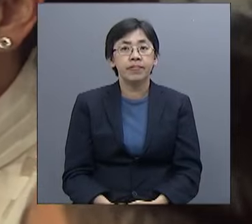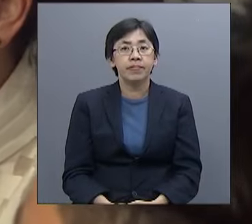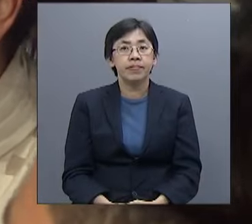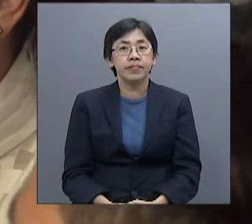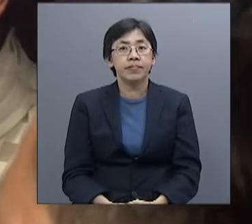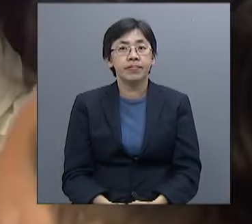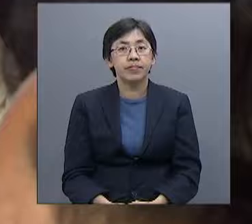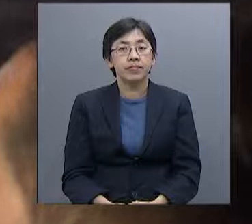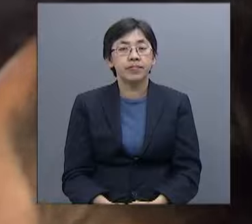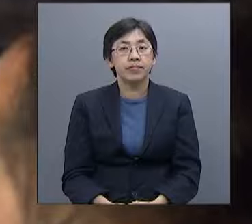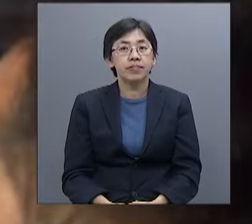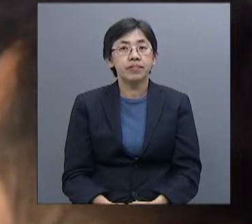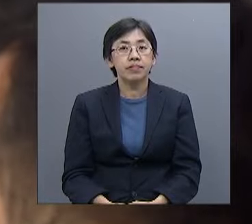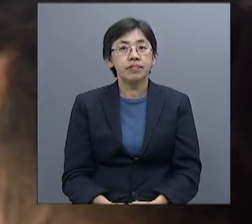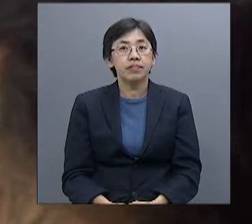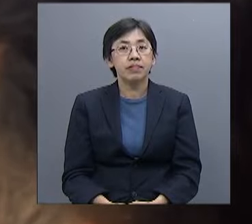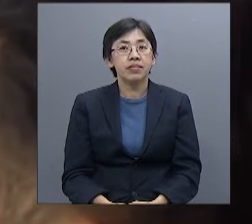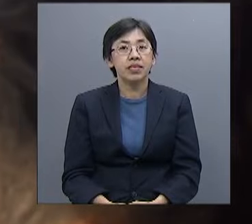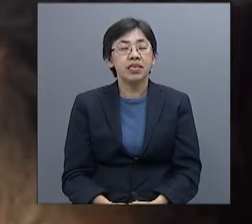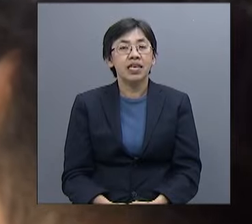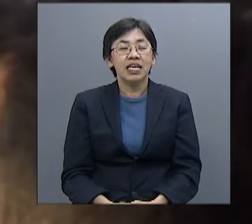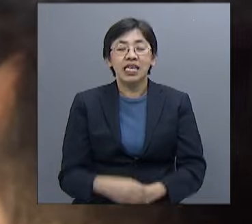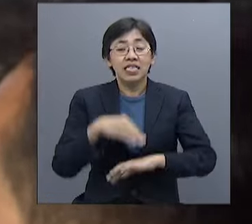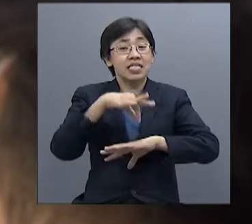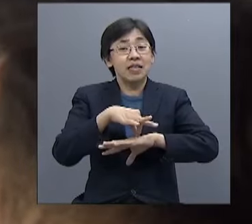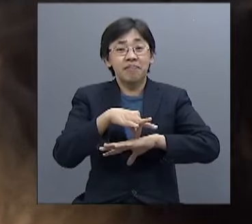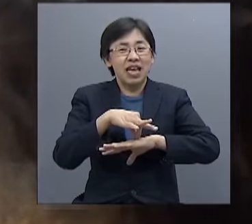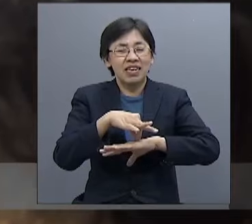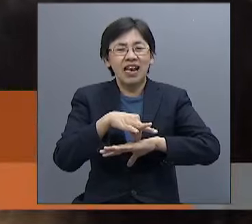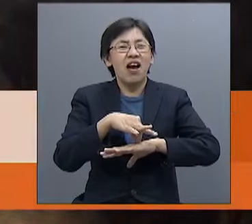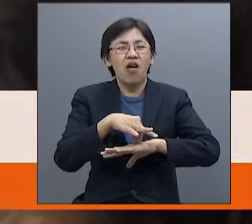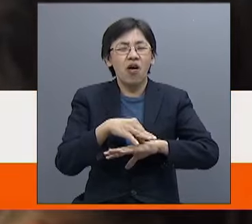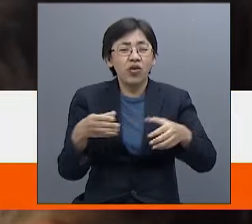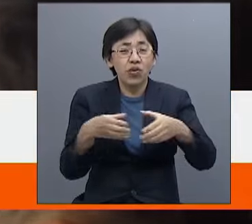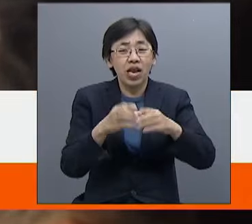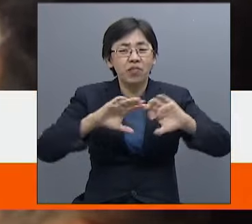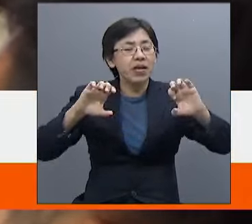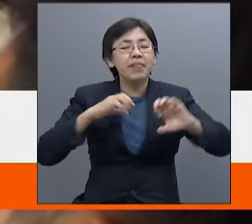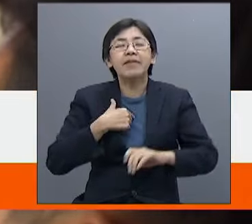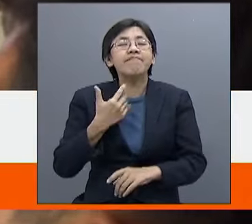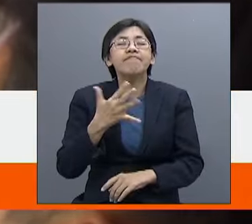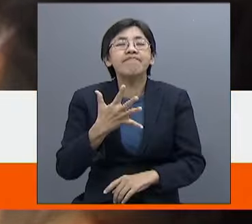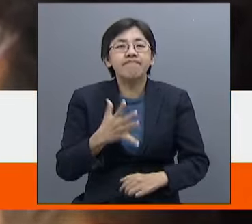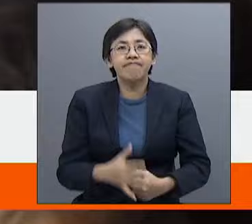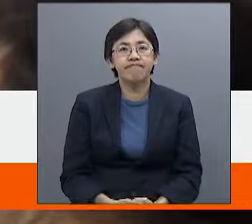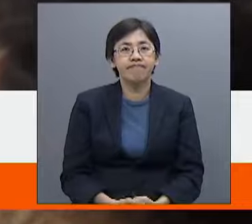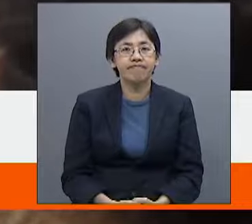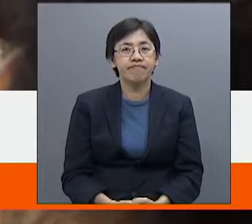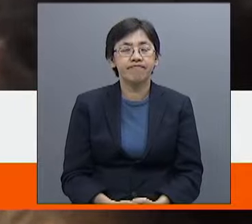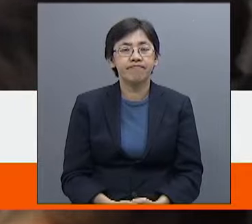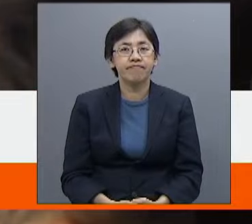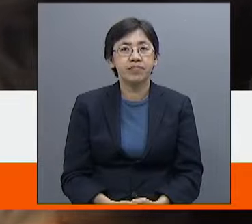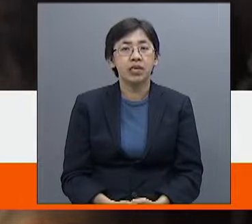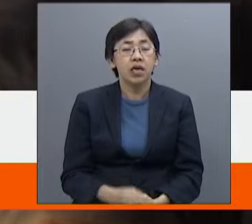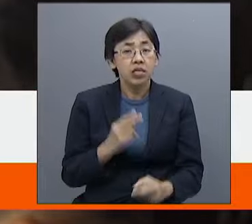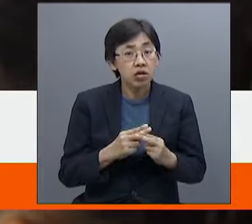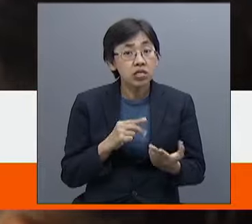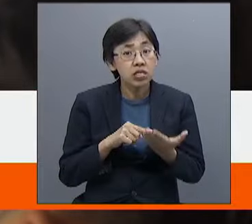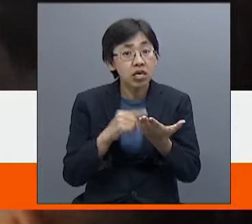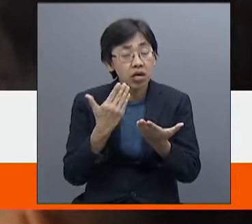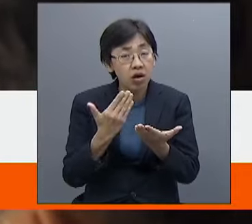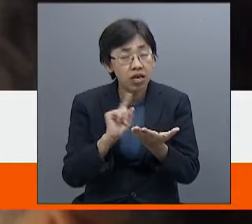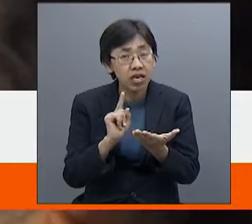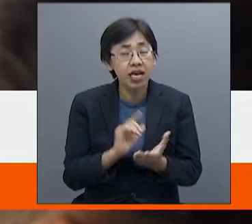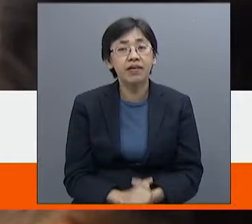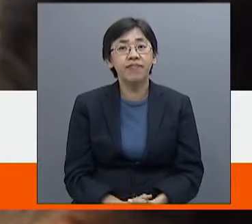ต้องเข้าไปในเป็นครม.ในตอนนี้ยังไม่มีค่ะ ถ้ามีการเสนอชื่อนี่ต้องถามความเห็นคุณ นิ ด